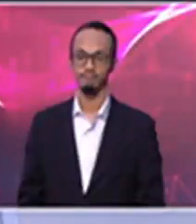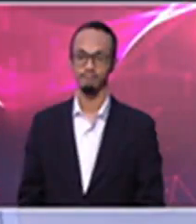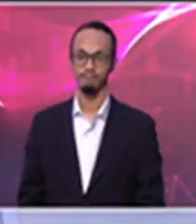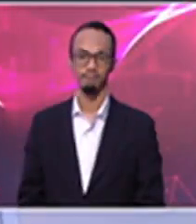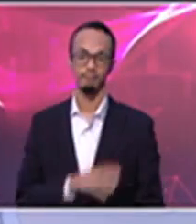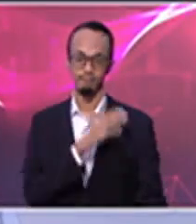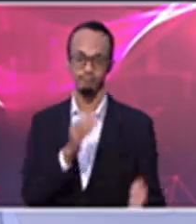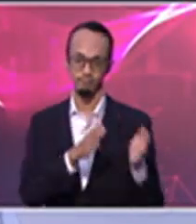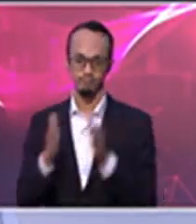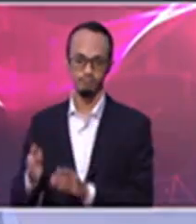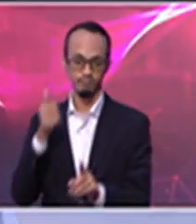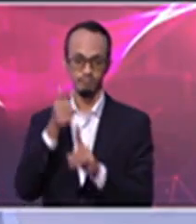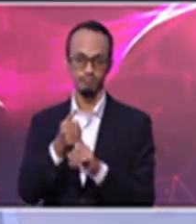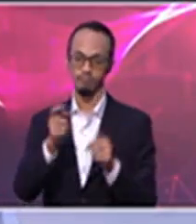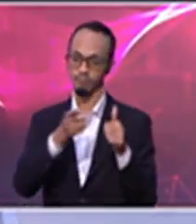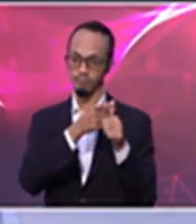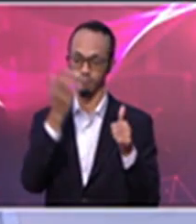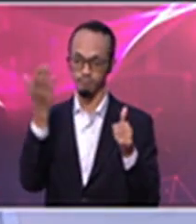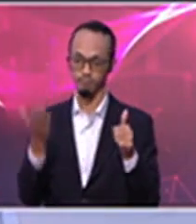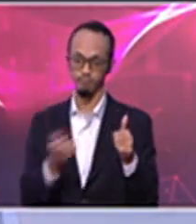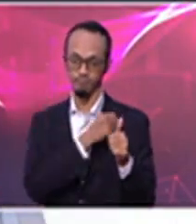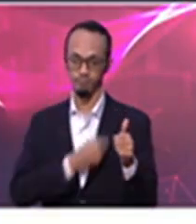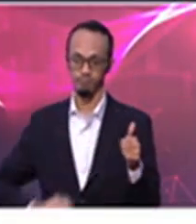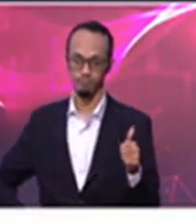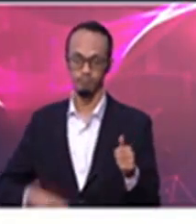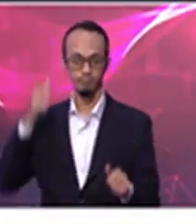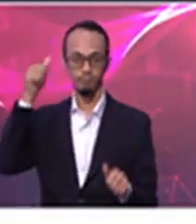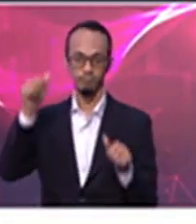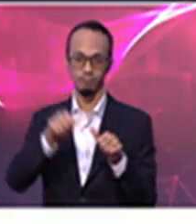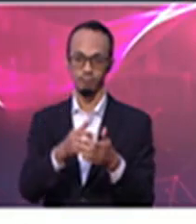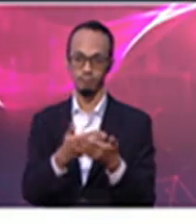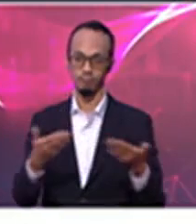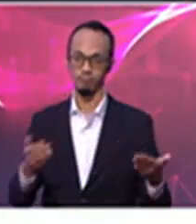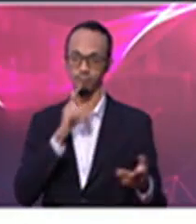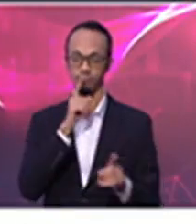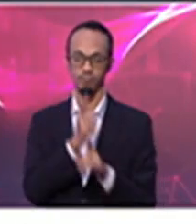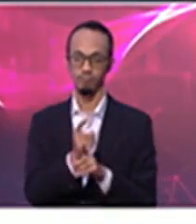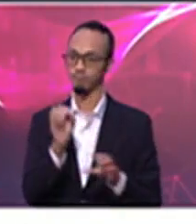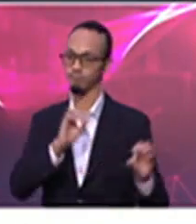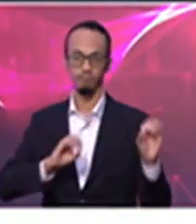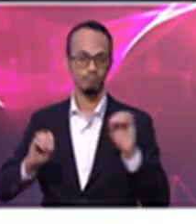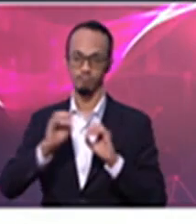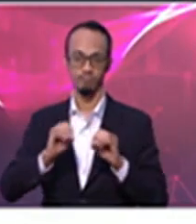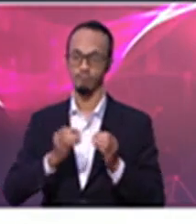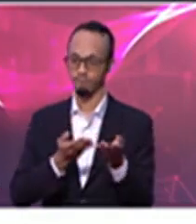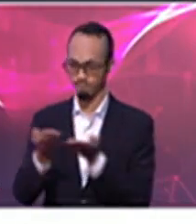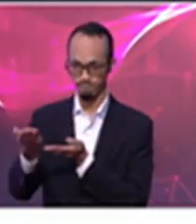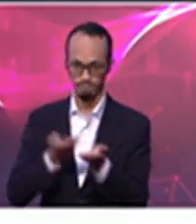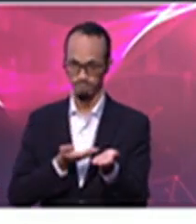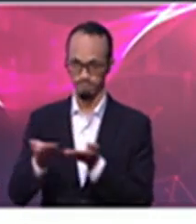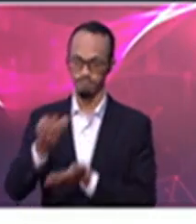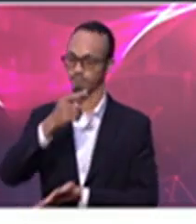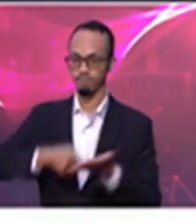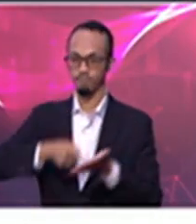sementara itu dalam titah sulungnya juga Sultan Ibrahim turut mengingatkan bahawa Baginda tidak akan melayan